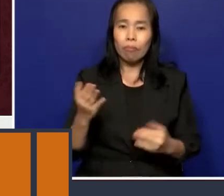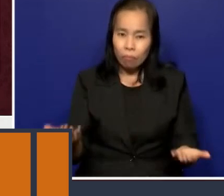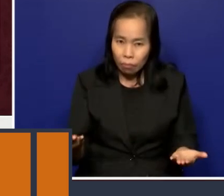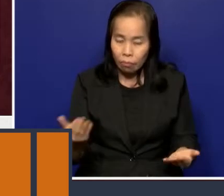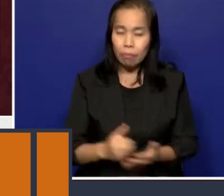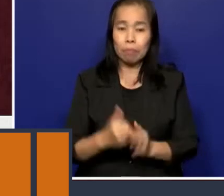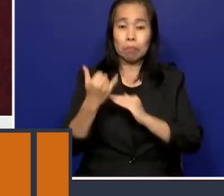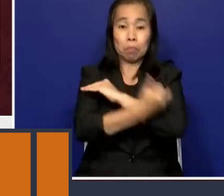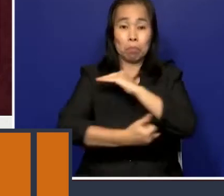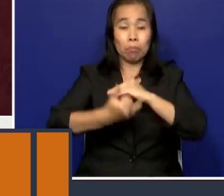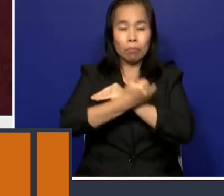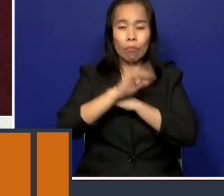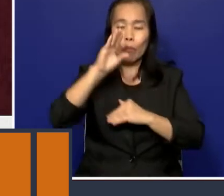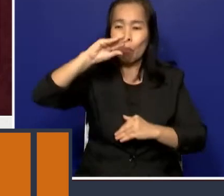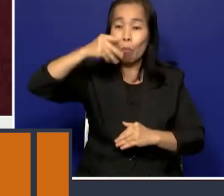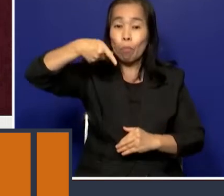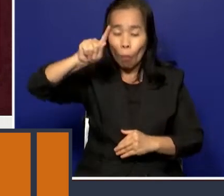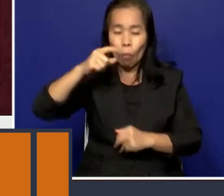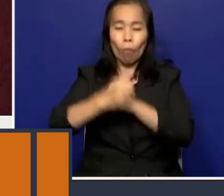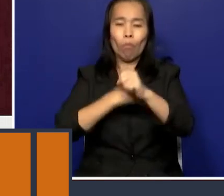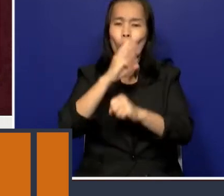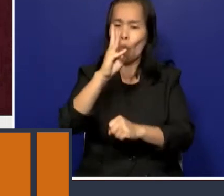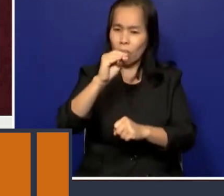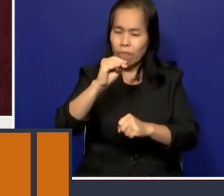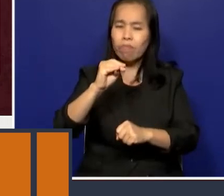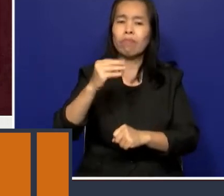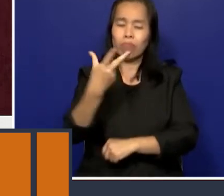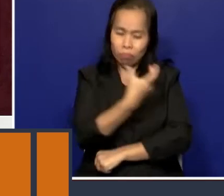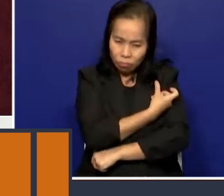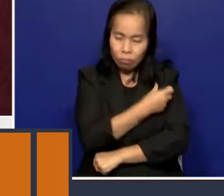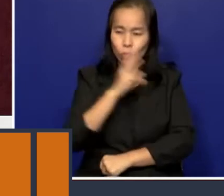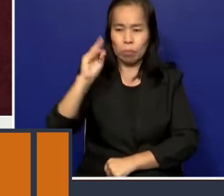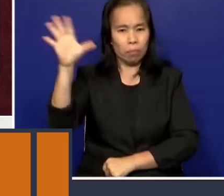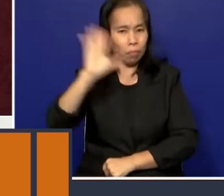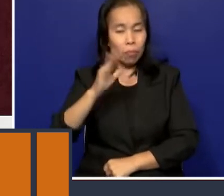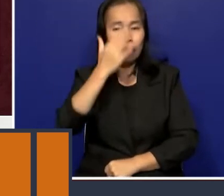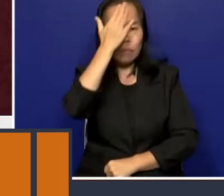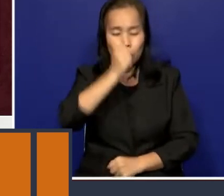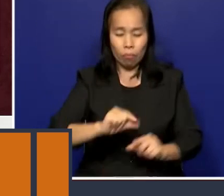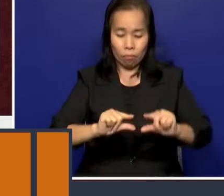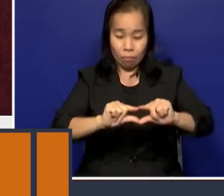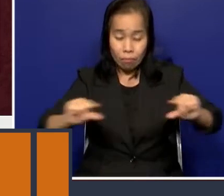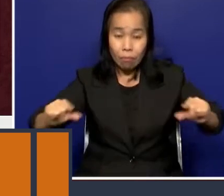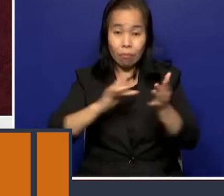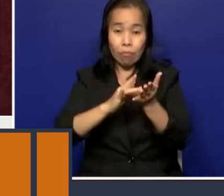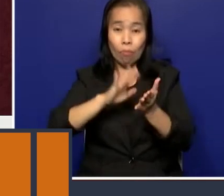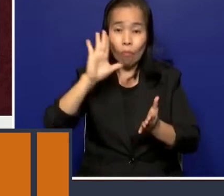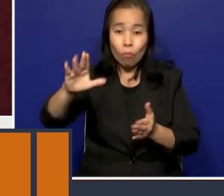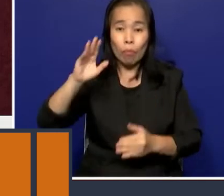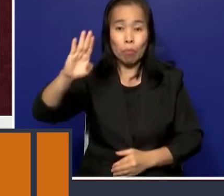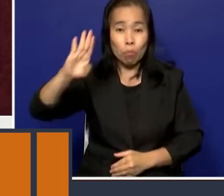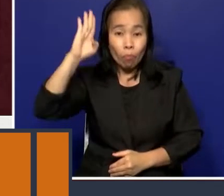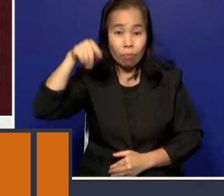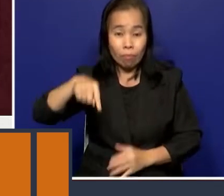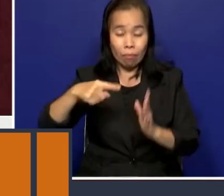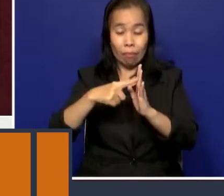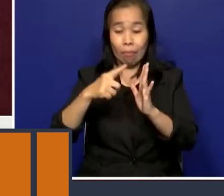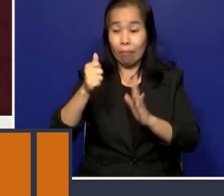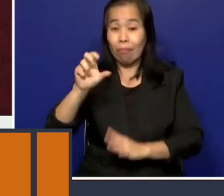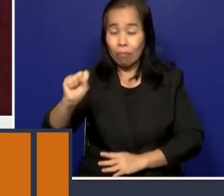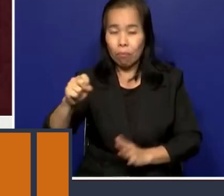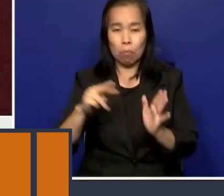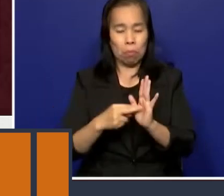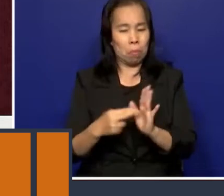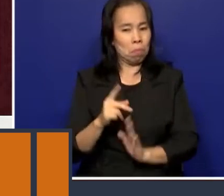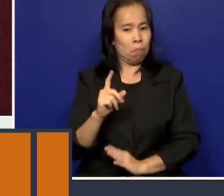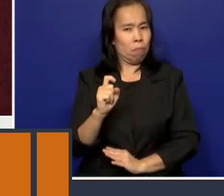นี่ 60 ปีเลยนะด้วยเหุผทว่า VRS Sport Canada มีจำนวนผลการทดสอบ Clinical Vaccineserman ในกล glazeมผู้สงอายุที่ไม่มากพ